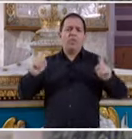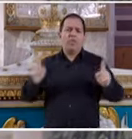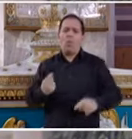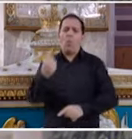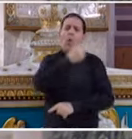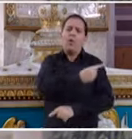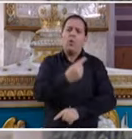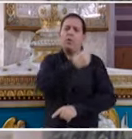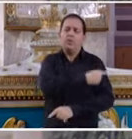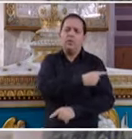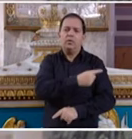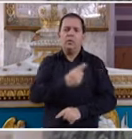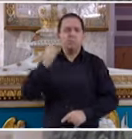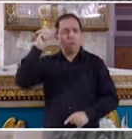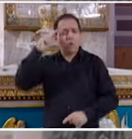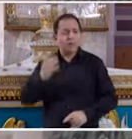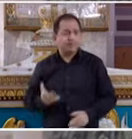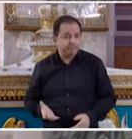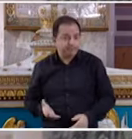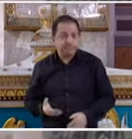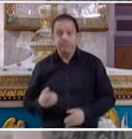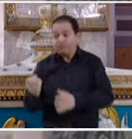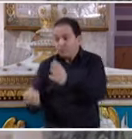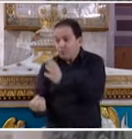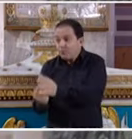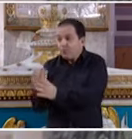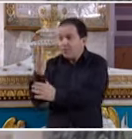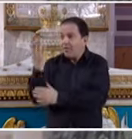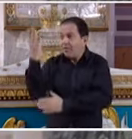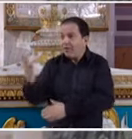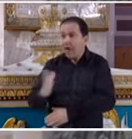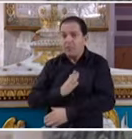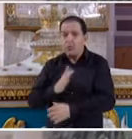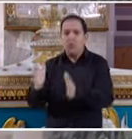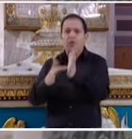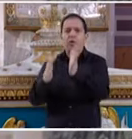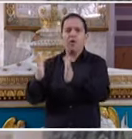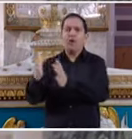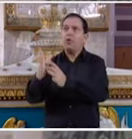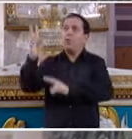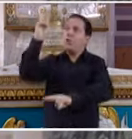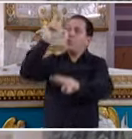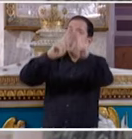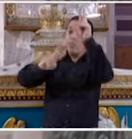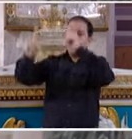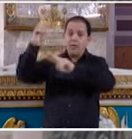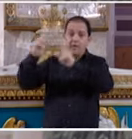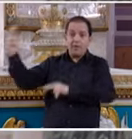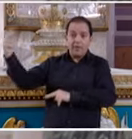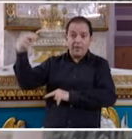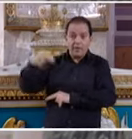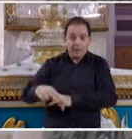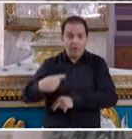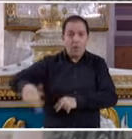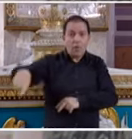την πονηρία. Ενώ ο νέος Αδάμ, ο Κύριος εξ ουρανού, ο Χριστός, όταν ήλθε για να σώσει